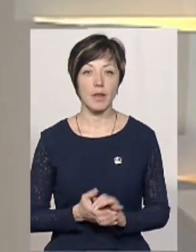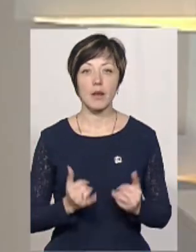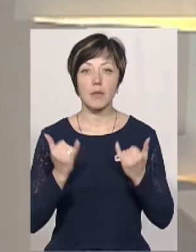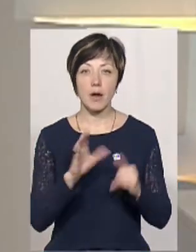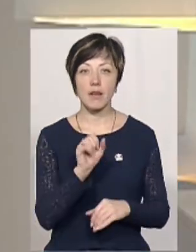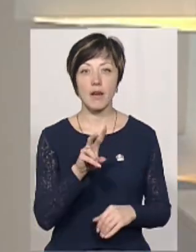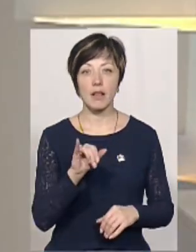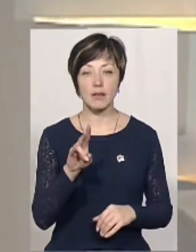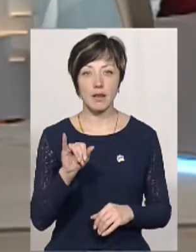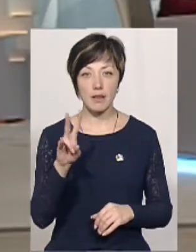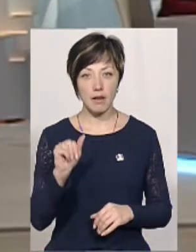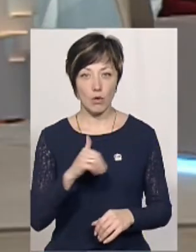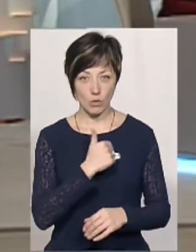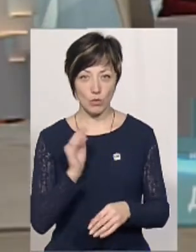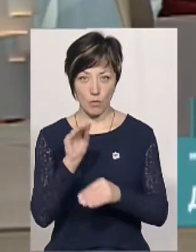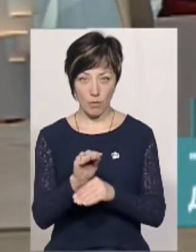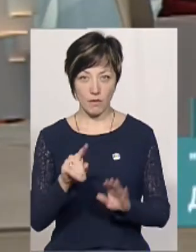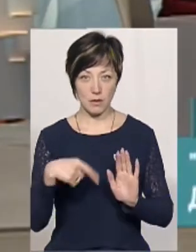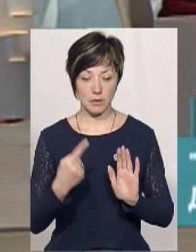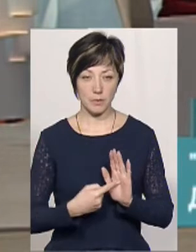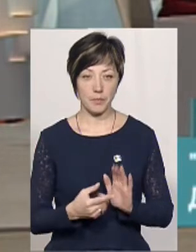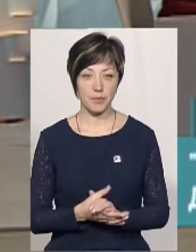Пані Валентино, чи хотіли б щось доповнити?